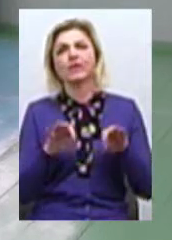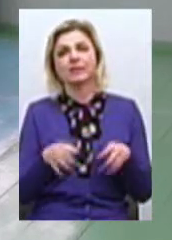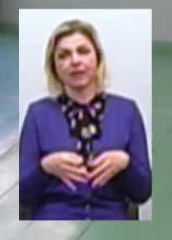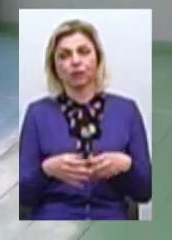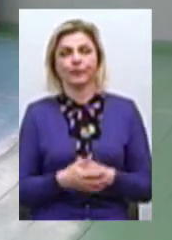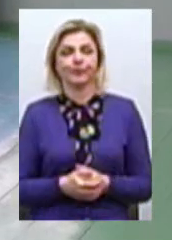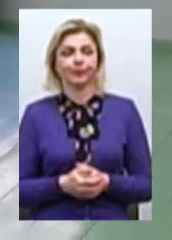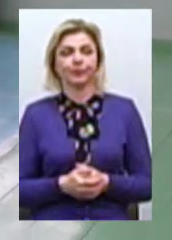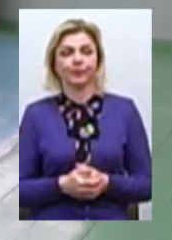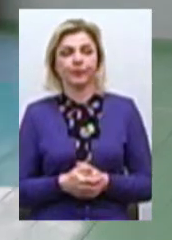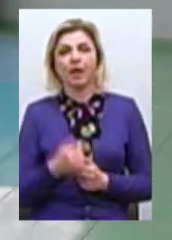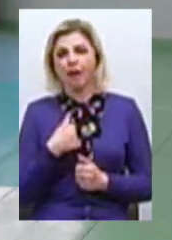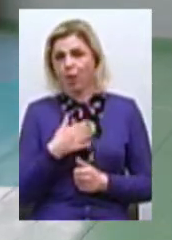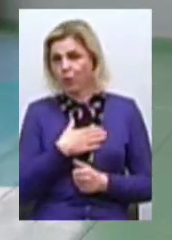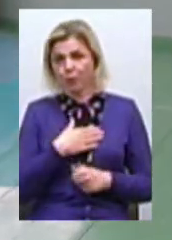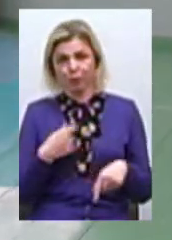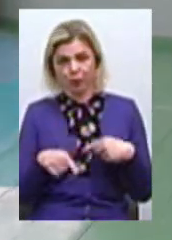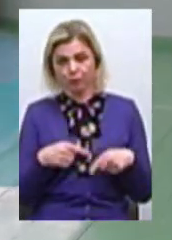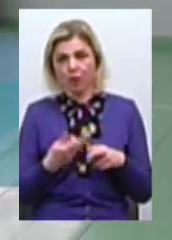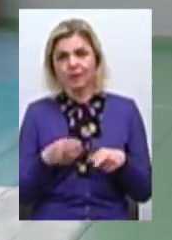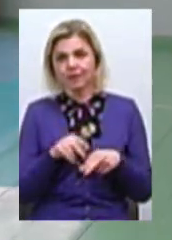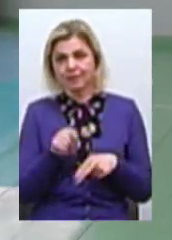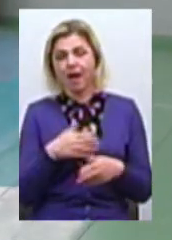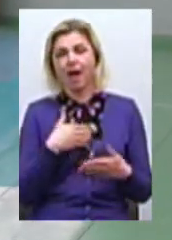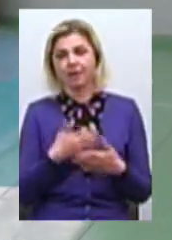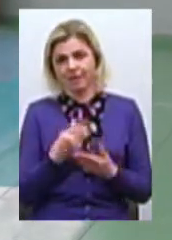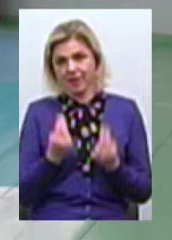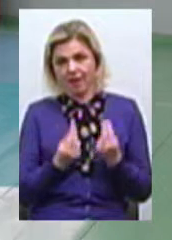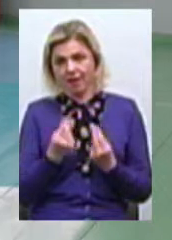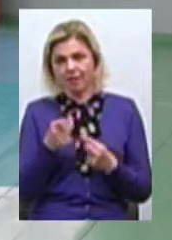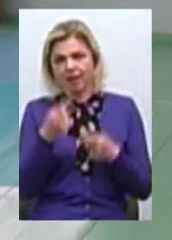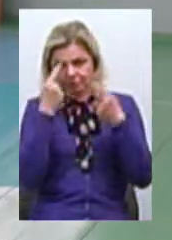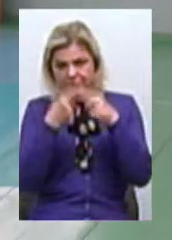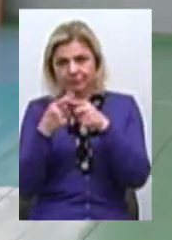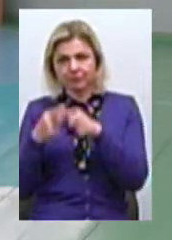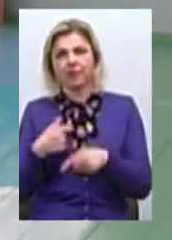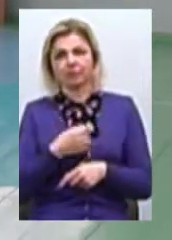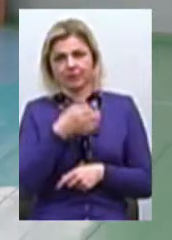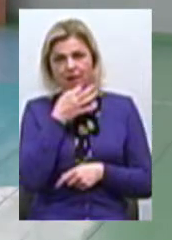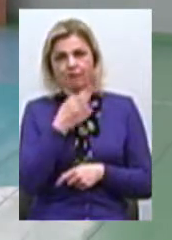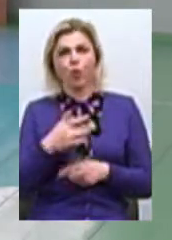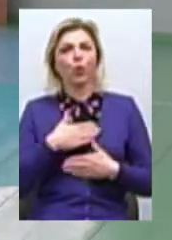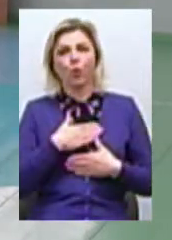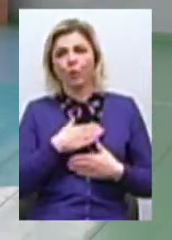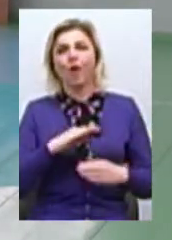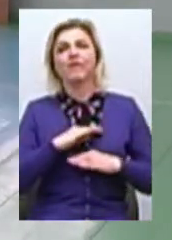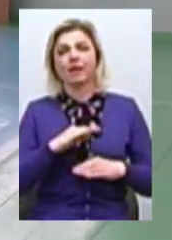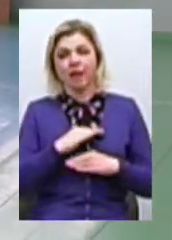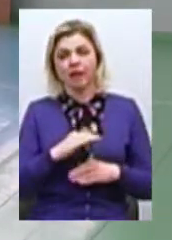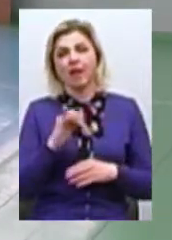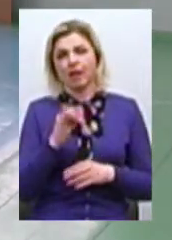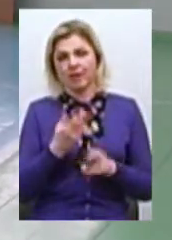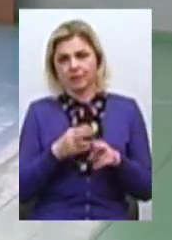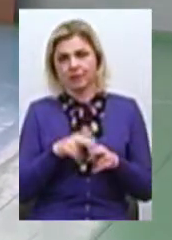Я люблю футбол, тому що це активна гра. Там є тактика. Люблю стояти на воротах. Воротар – це моя улюблена позиція. Я